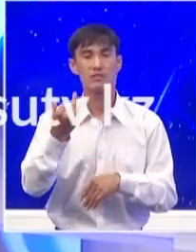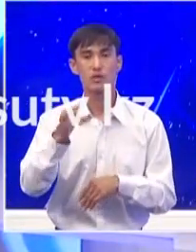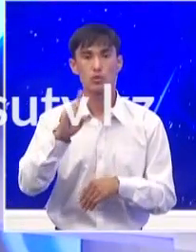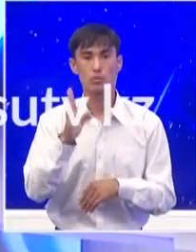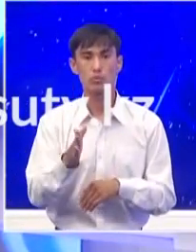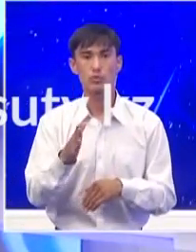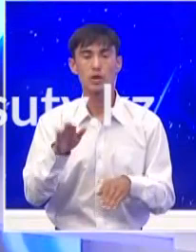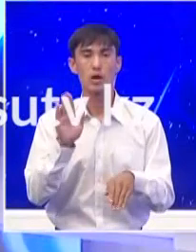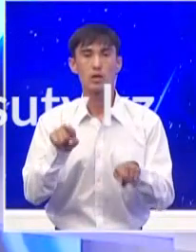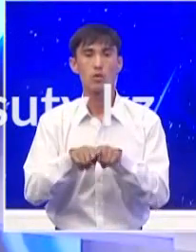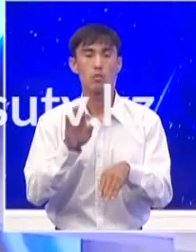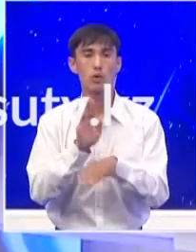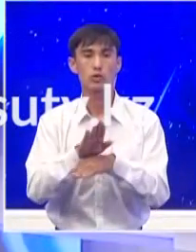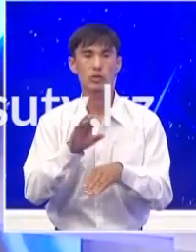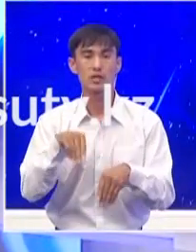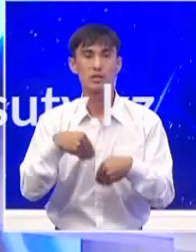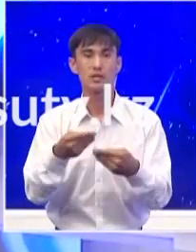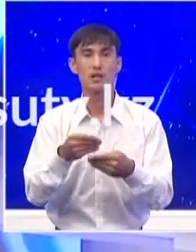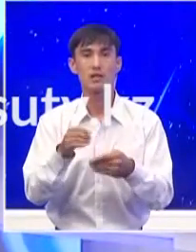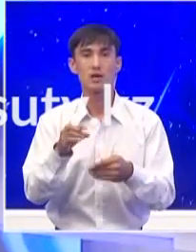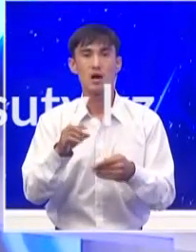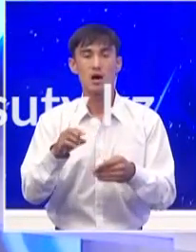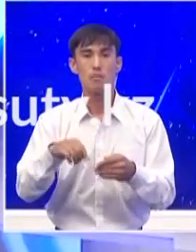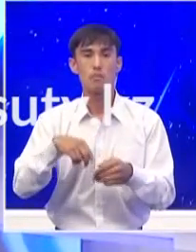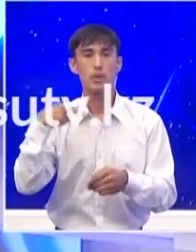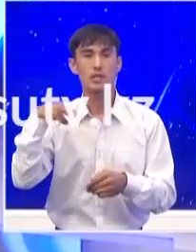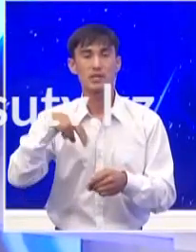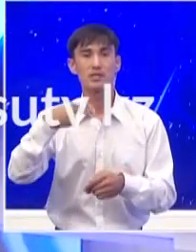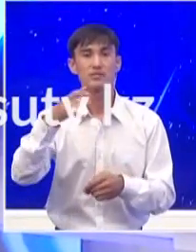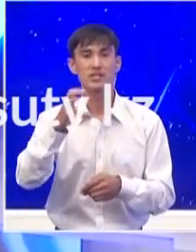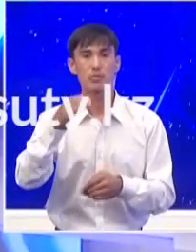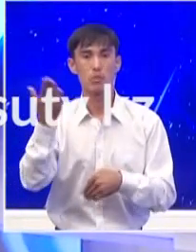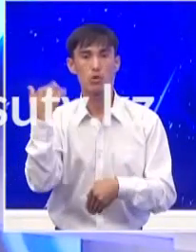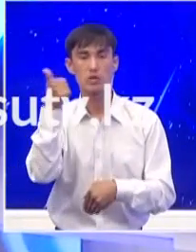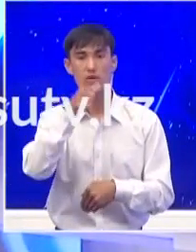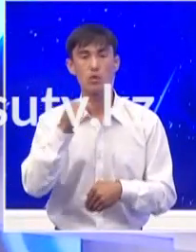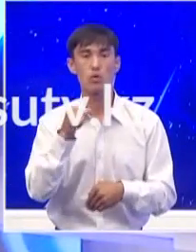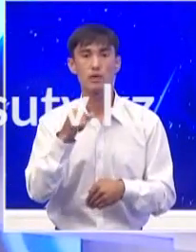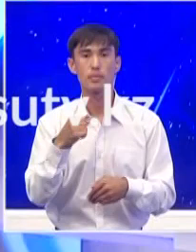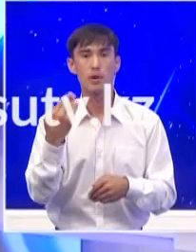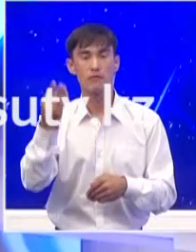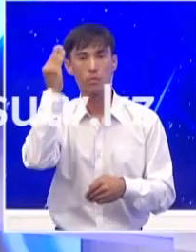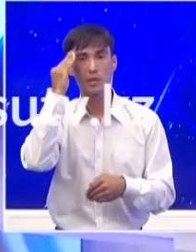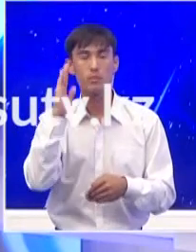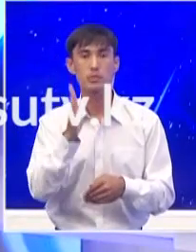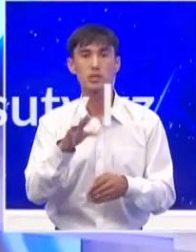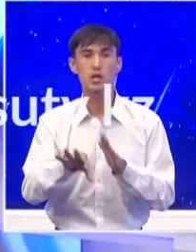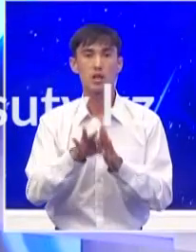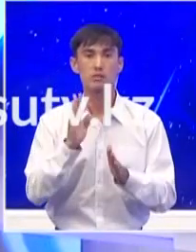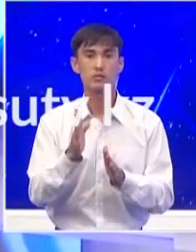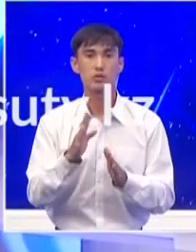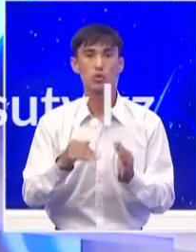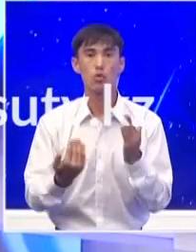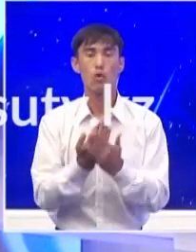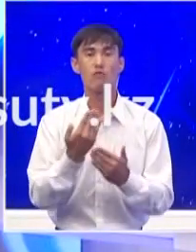такое поручение дал глава государства еще в сентябре прошлого года по его мнению предстоящие голосование знаменует собой